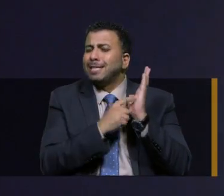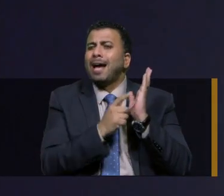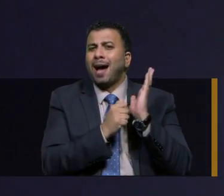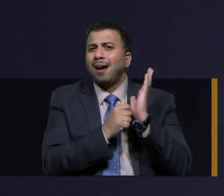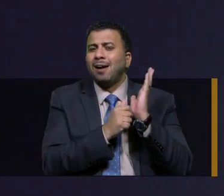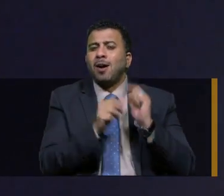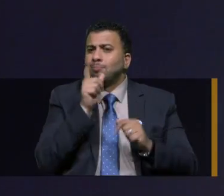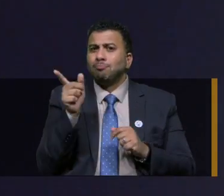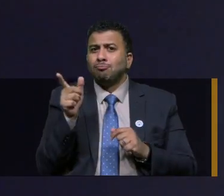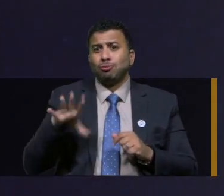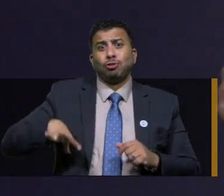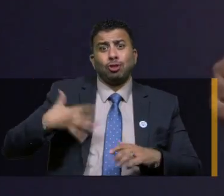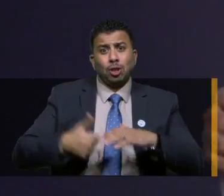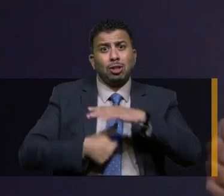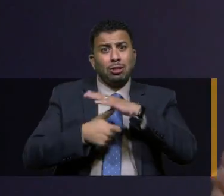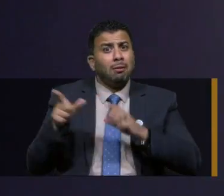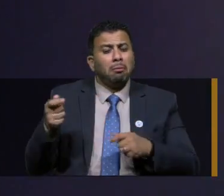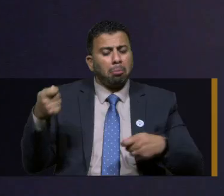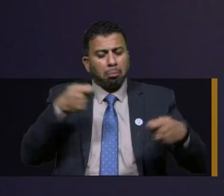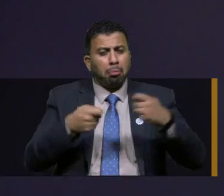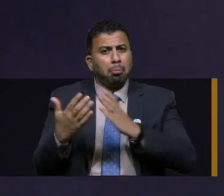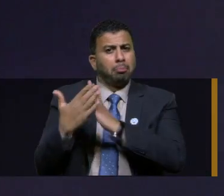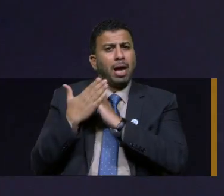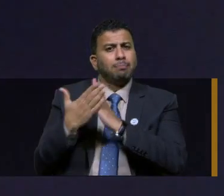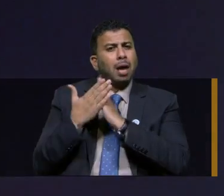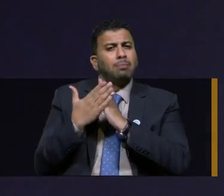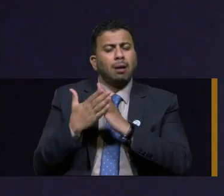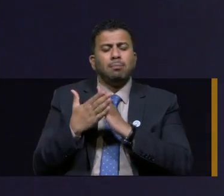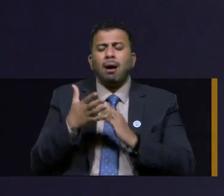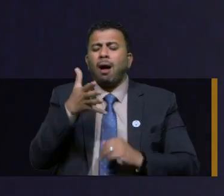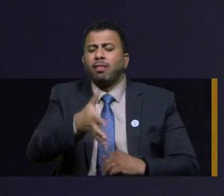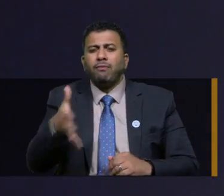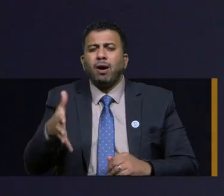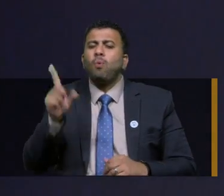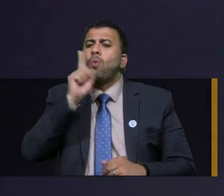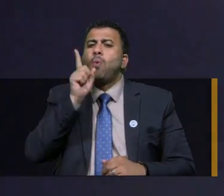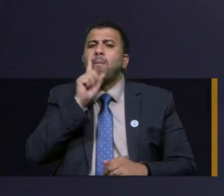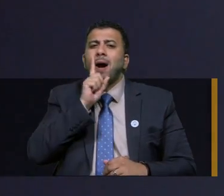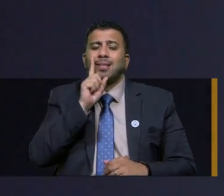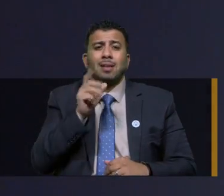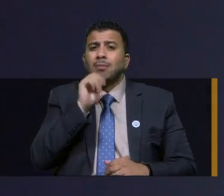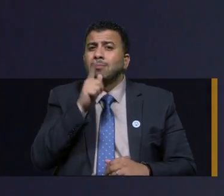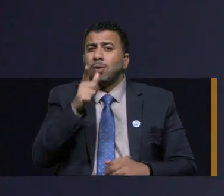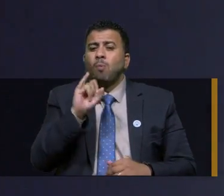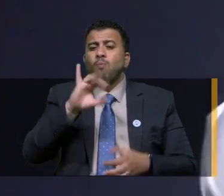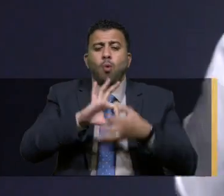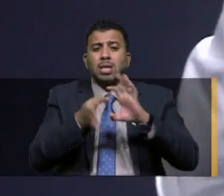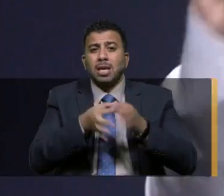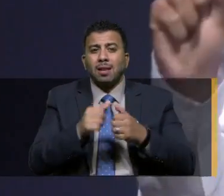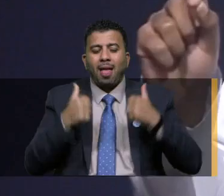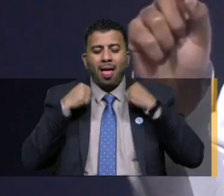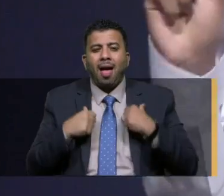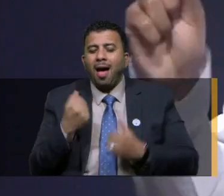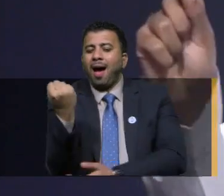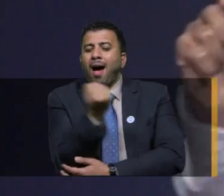لقد ساهم في دعم قضايا الأطفال والأمهات وعمل مؤسسات وأنشأ